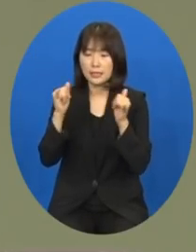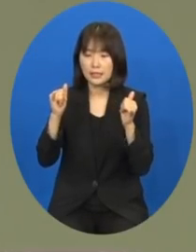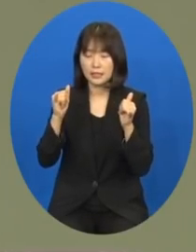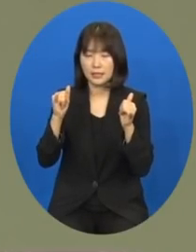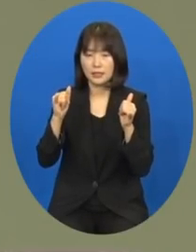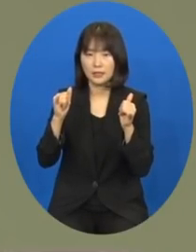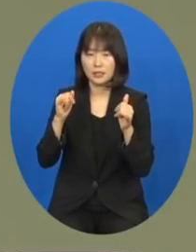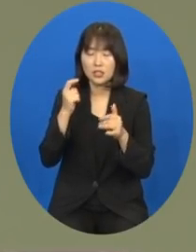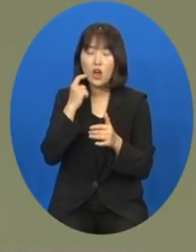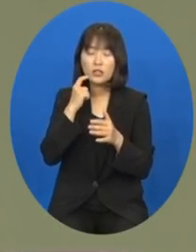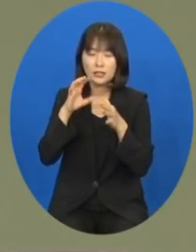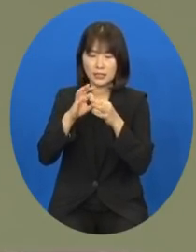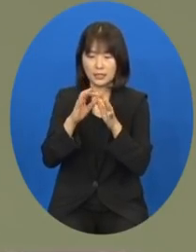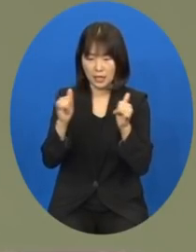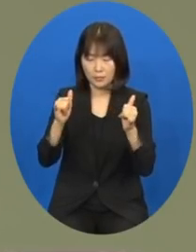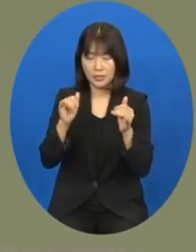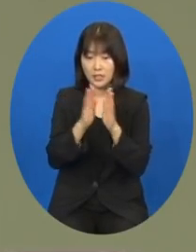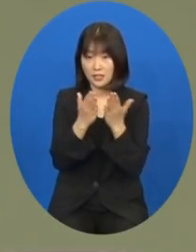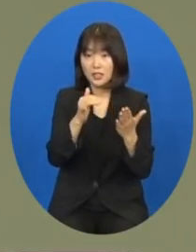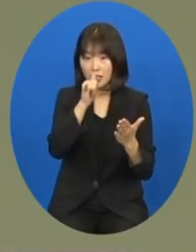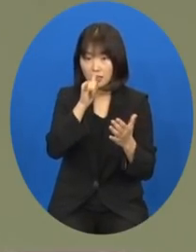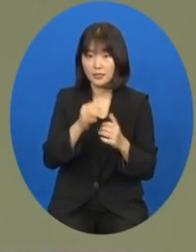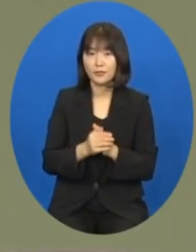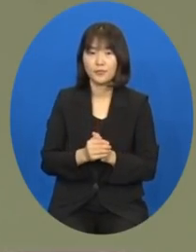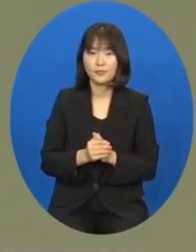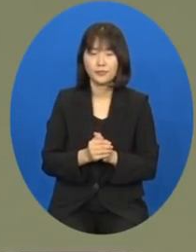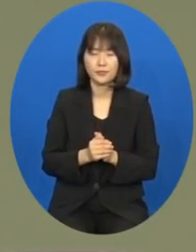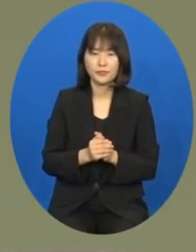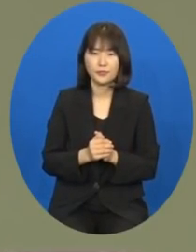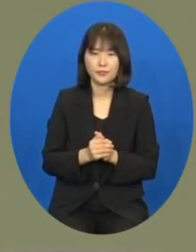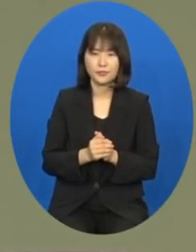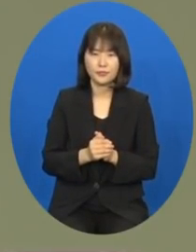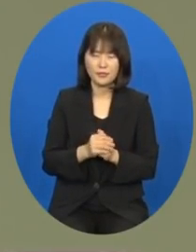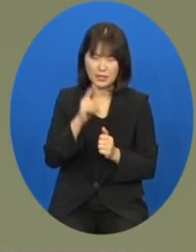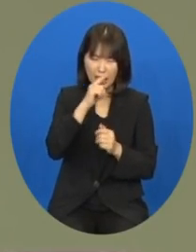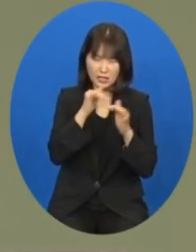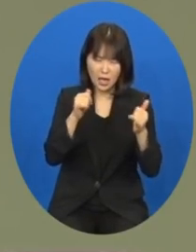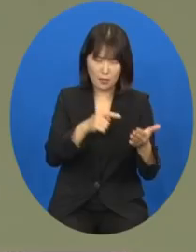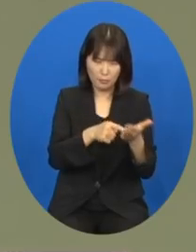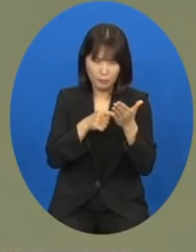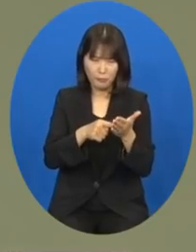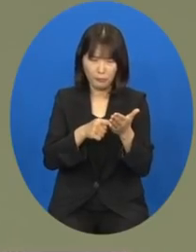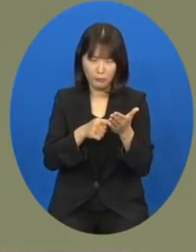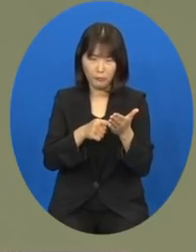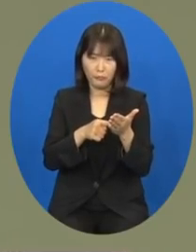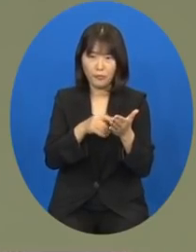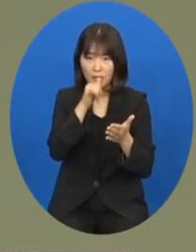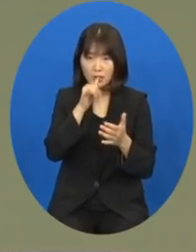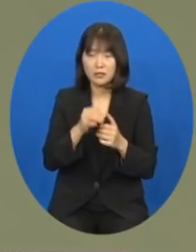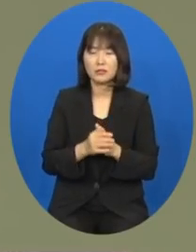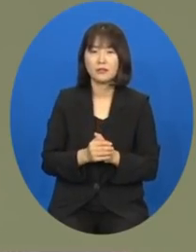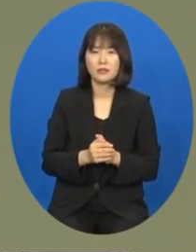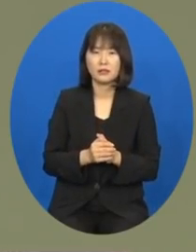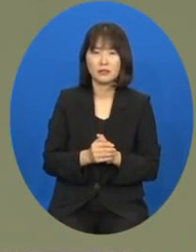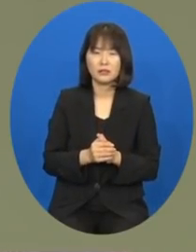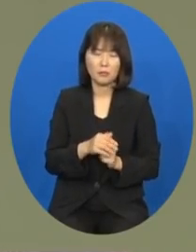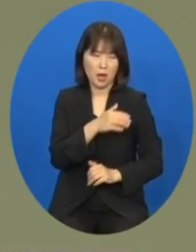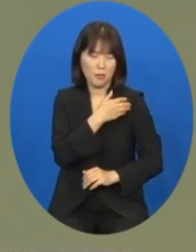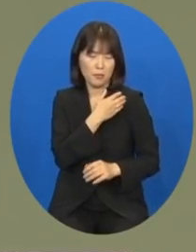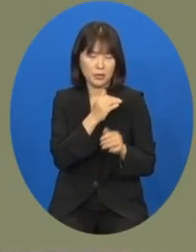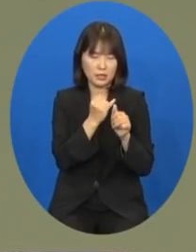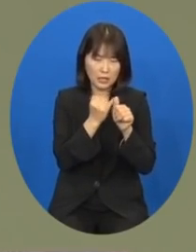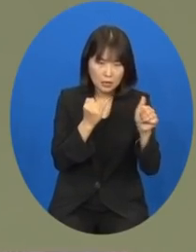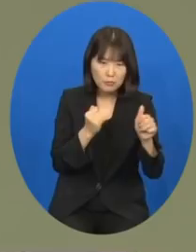악한 사람들의 다양한 사례들이 나와요 사기꾼 거래처 장부 조작 축소 납세자 부정 형이자 바람핀 단편